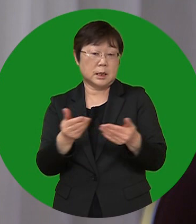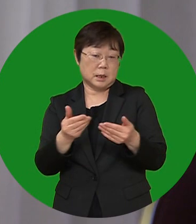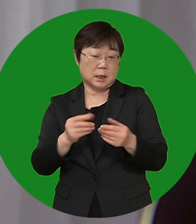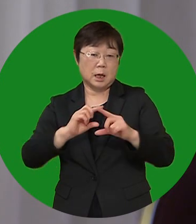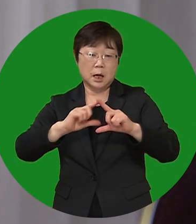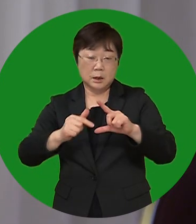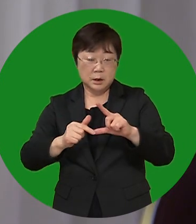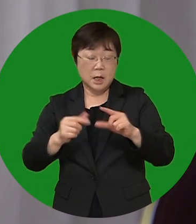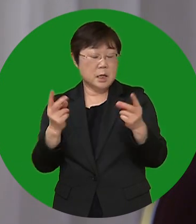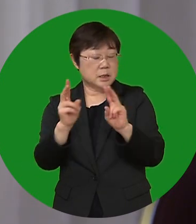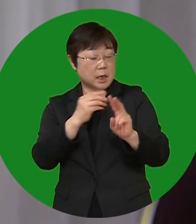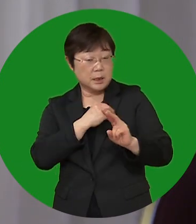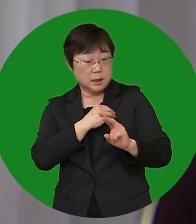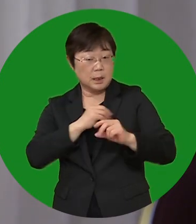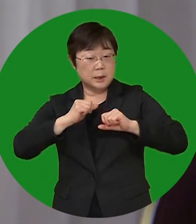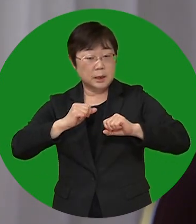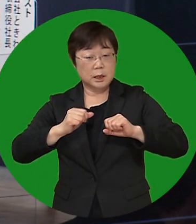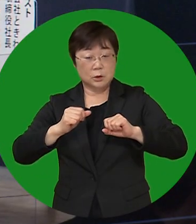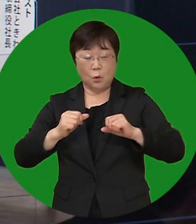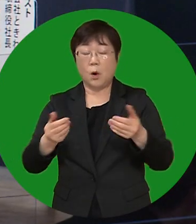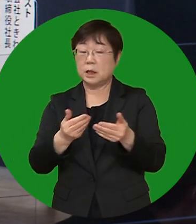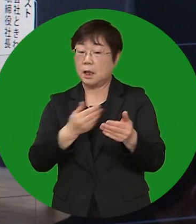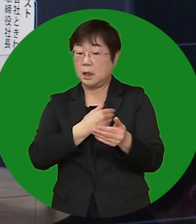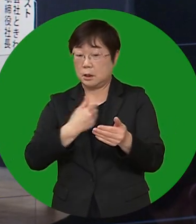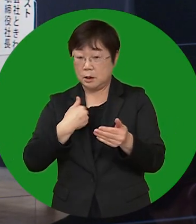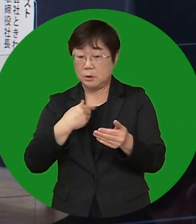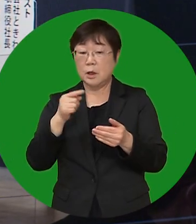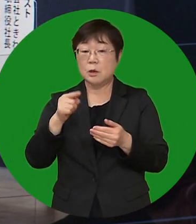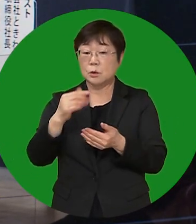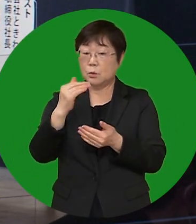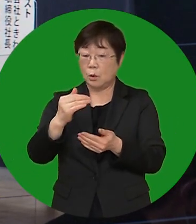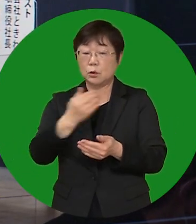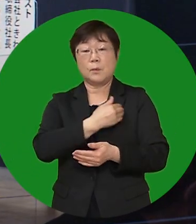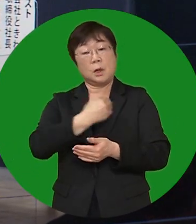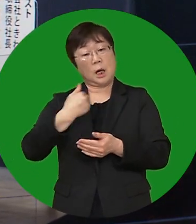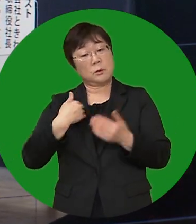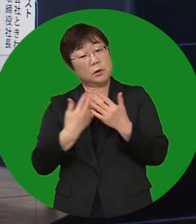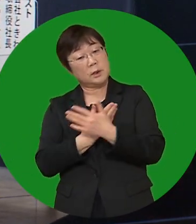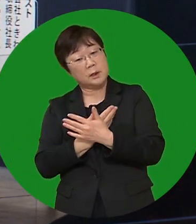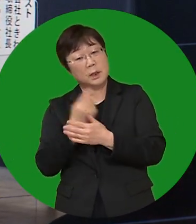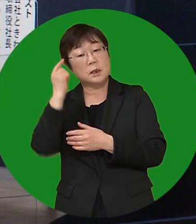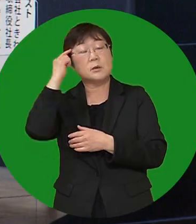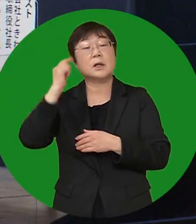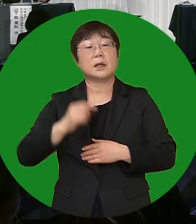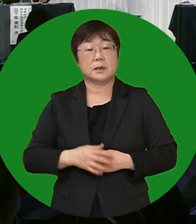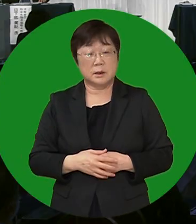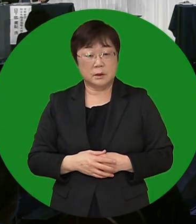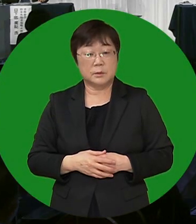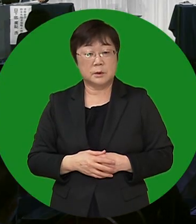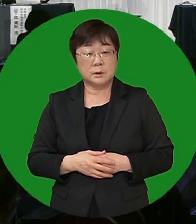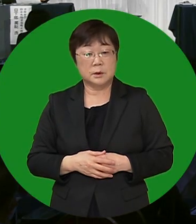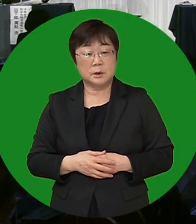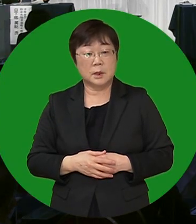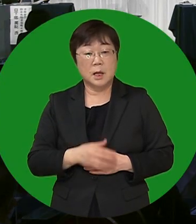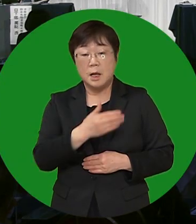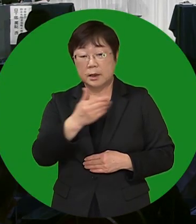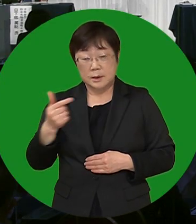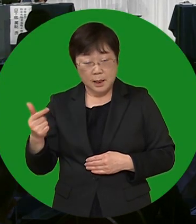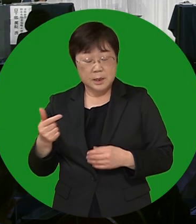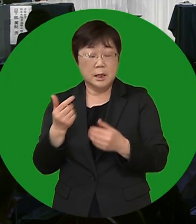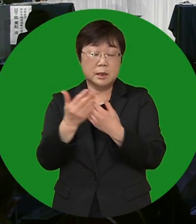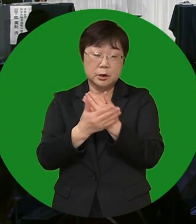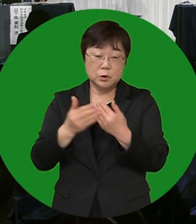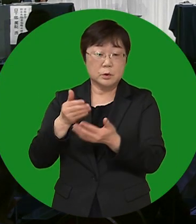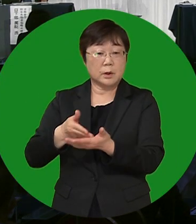社員がイキイキと働けるということになればそういったことも可能になってくるんじゃないかなというふうに考えています大変ですね